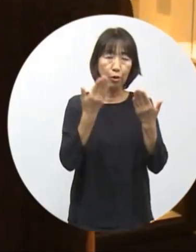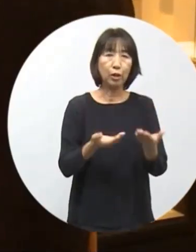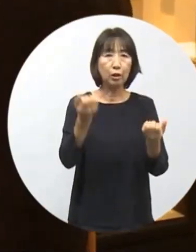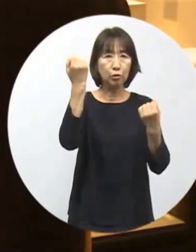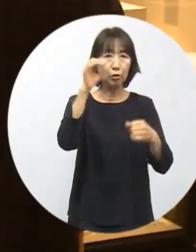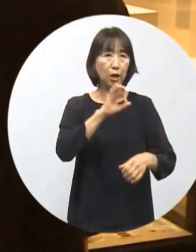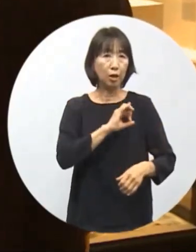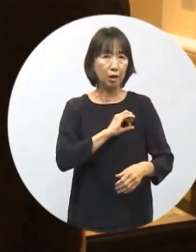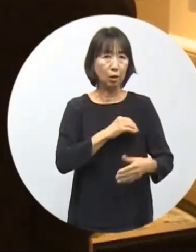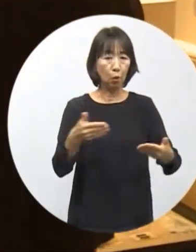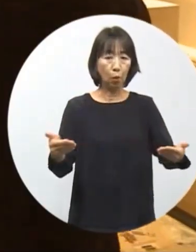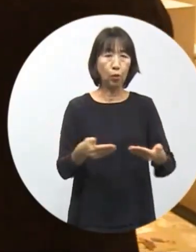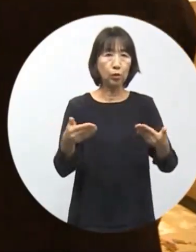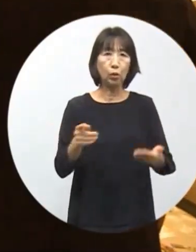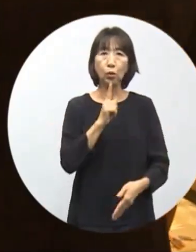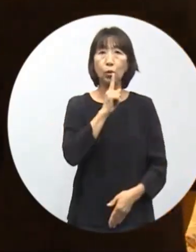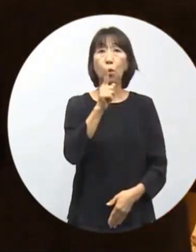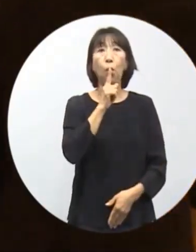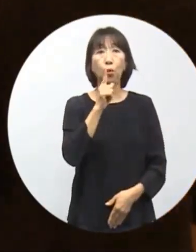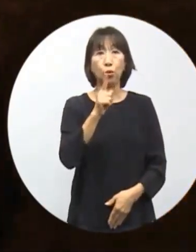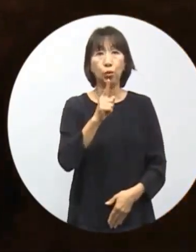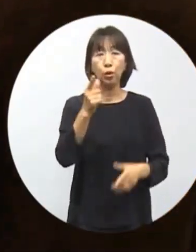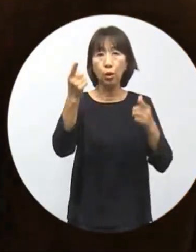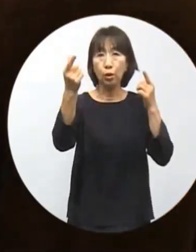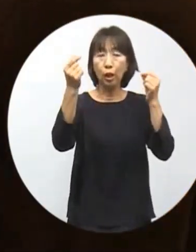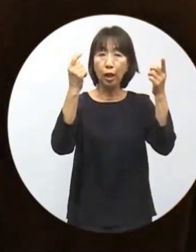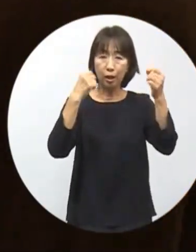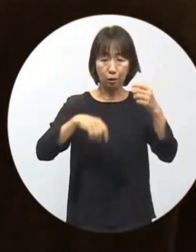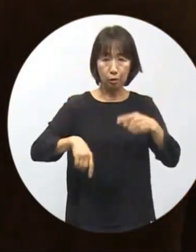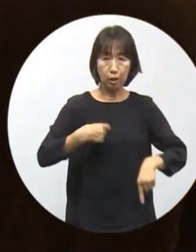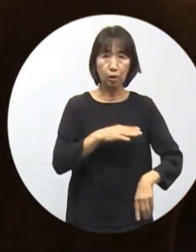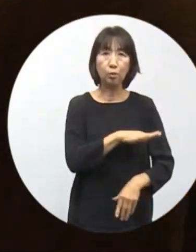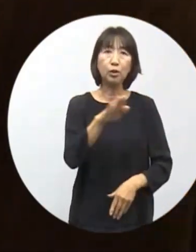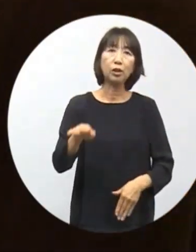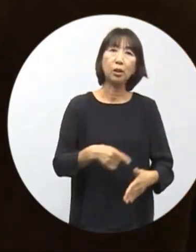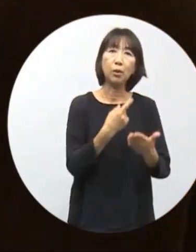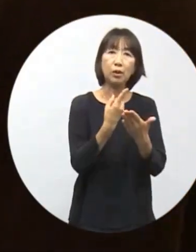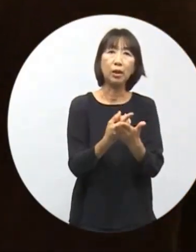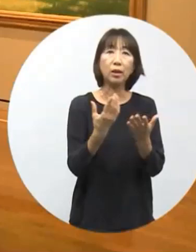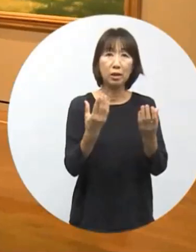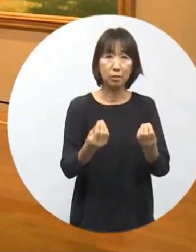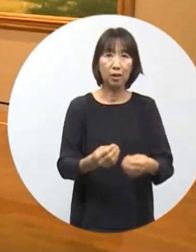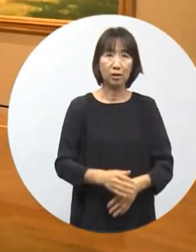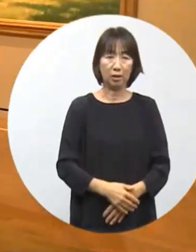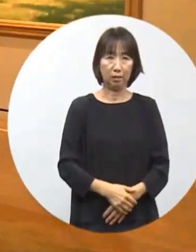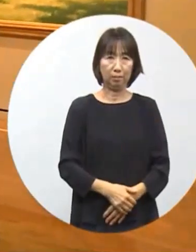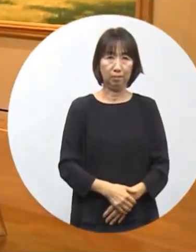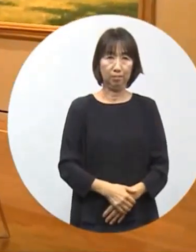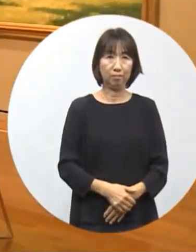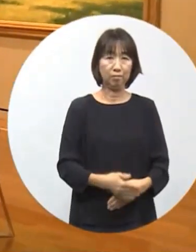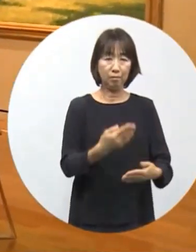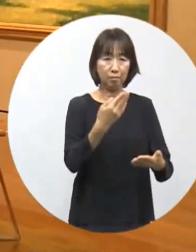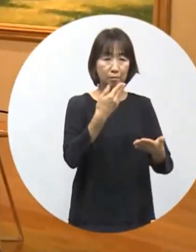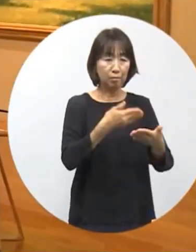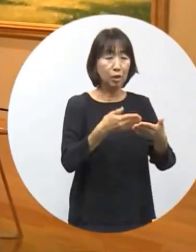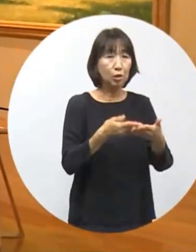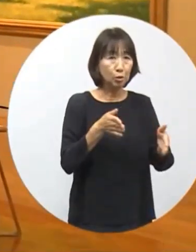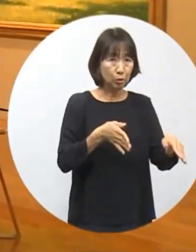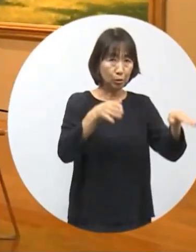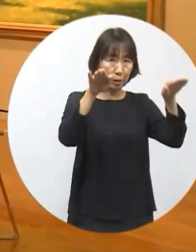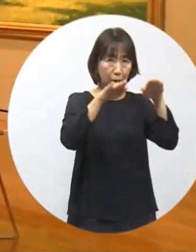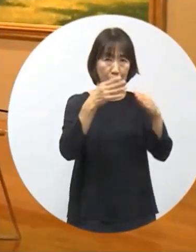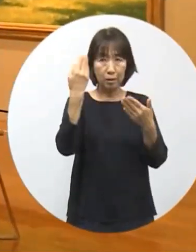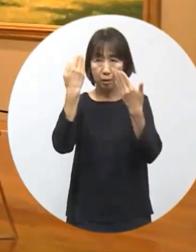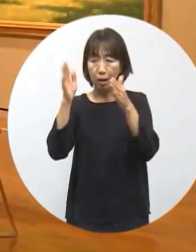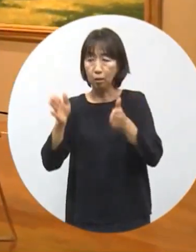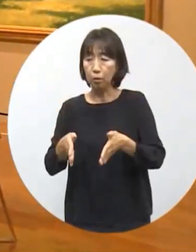事トーク。大学生の皆さんも参加しました。 学芸員は美術館や博物館